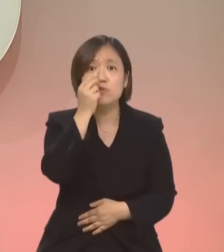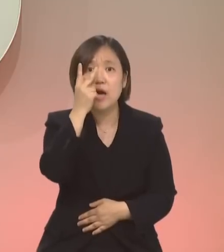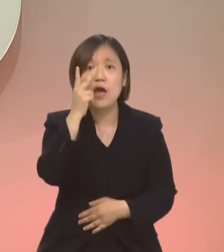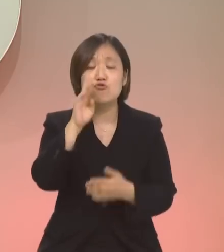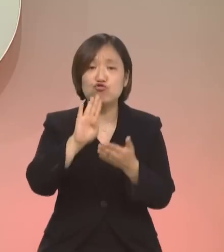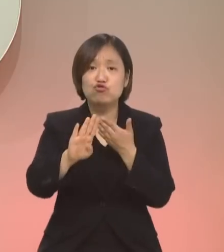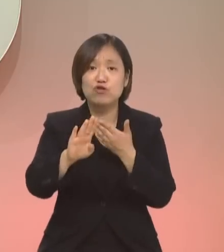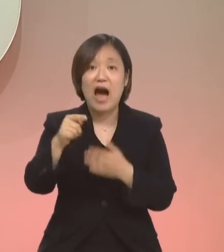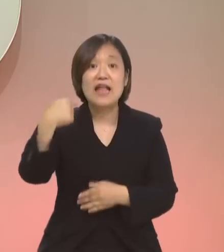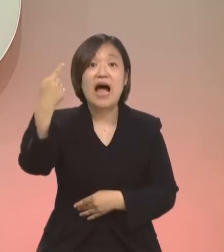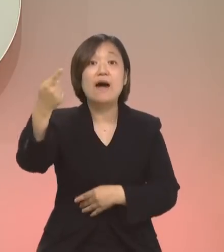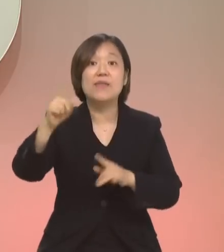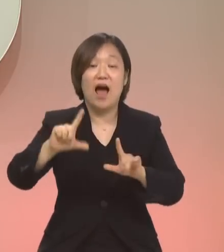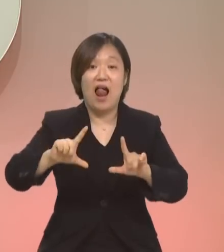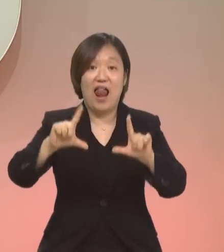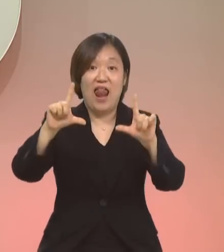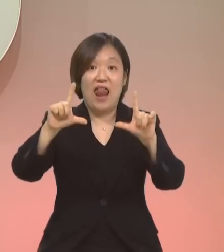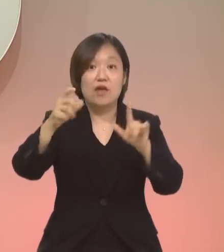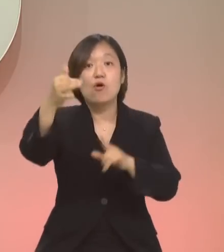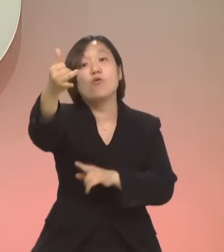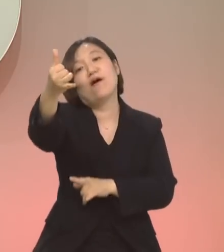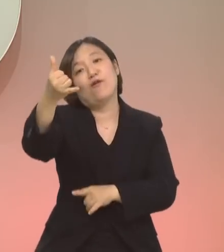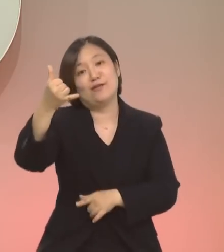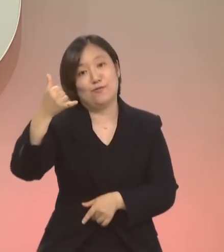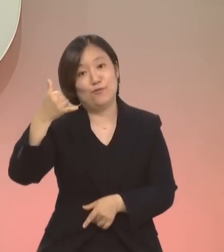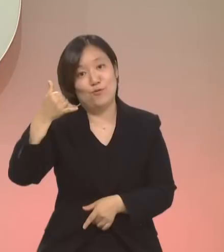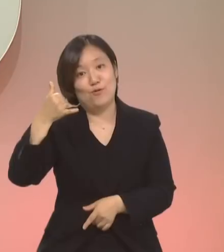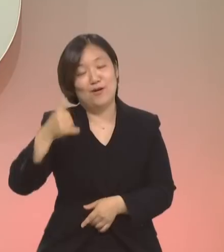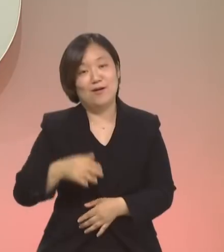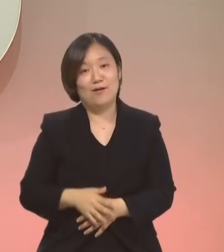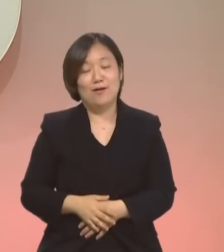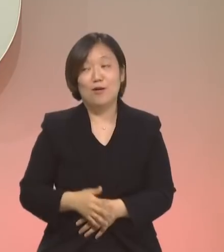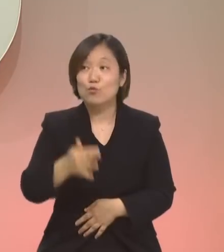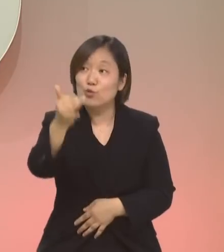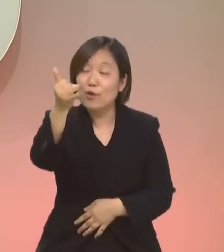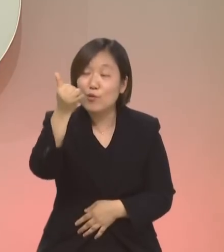그 다음날 전화가 왔대요 받아보니까